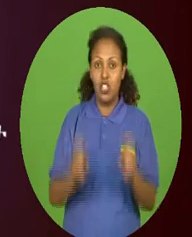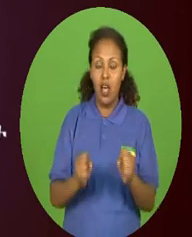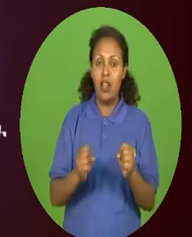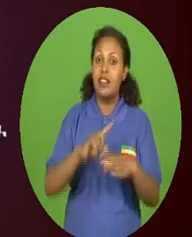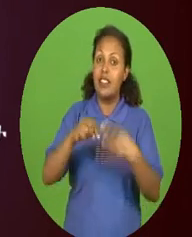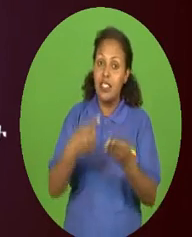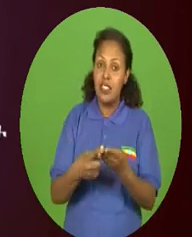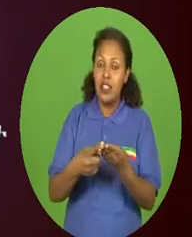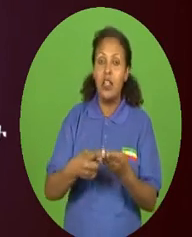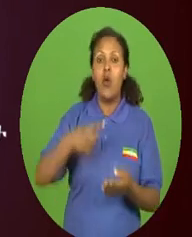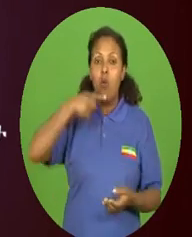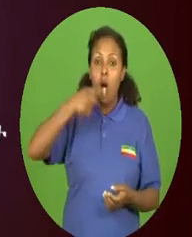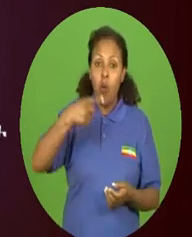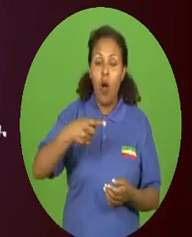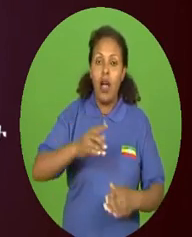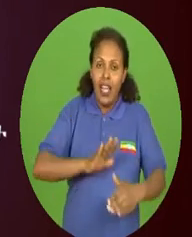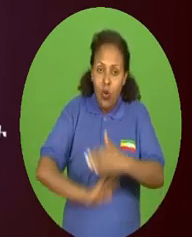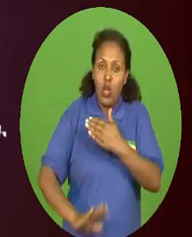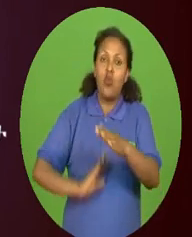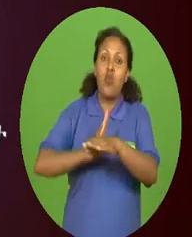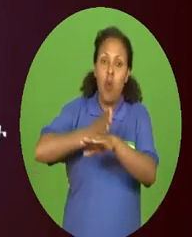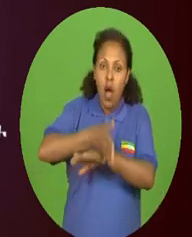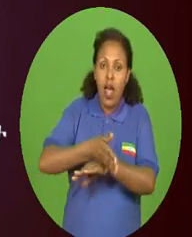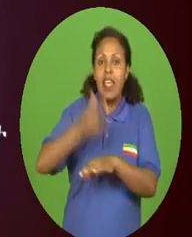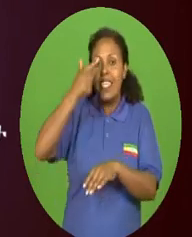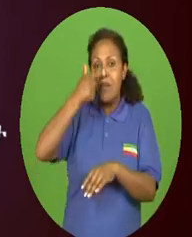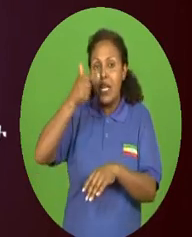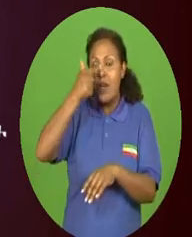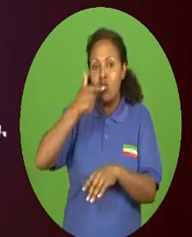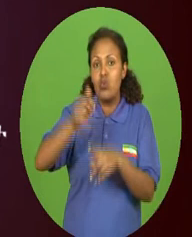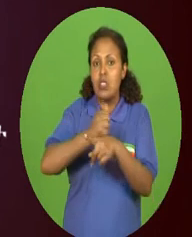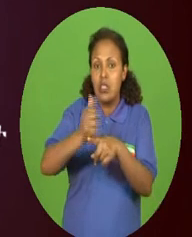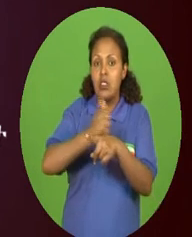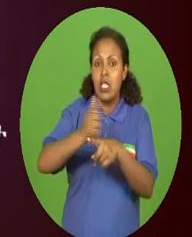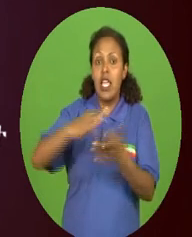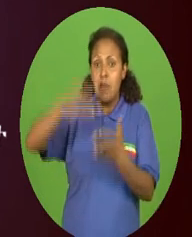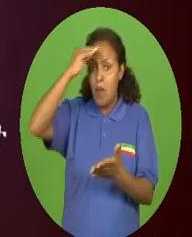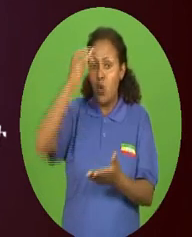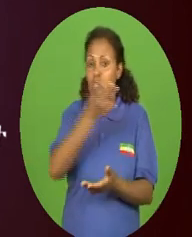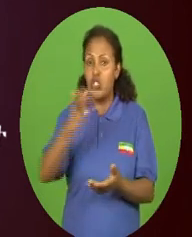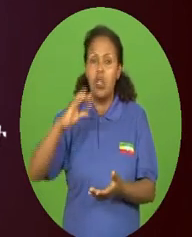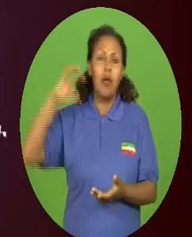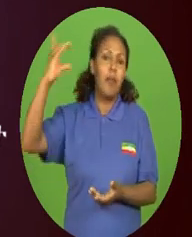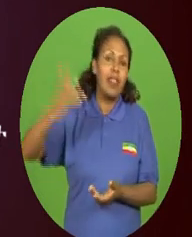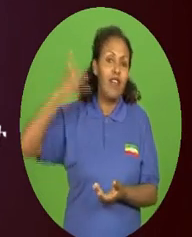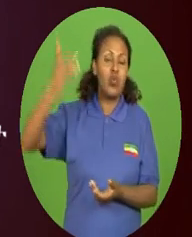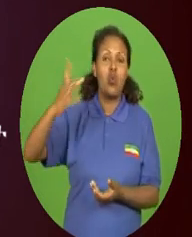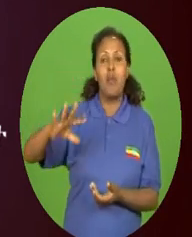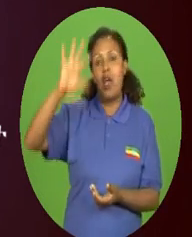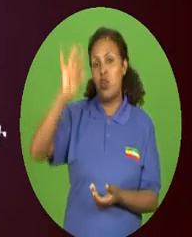ቋንቋን ሊማር ይችላል። ስለዚህ ቋንቋ ከተወለዱ በኋላ የሚለምዱት ወይም የሚማሩት